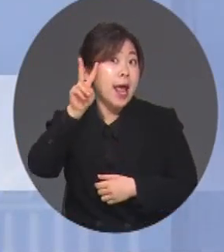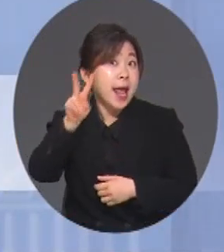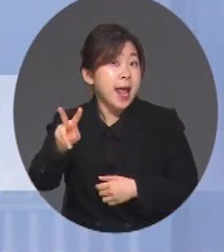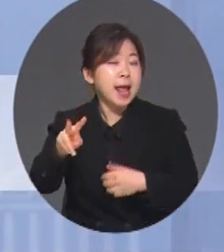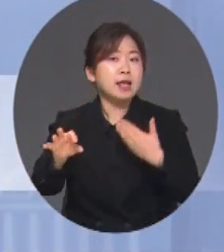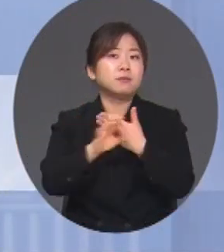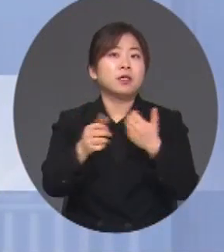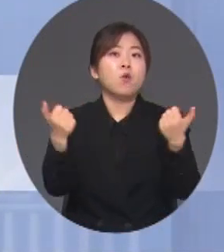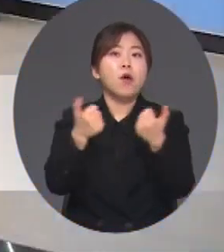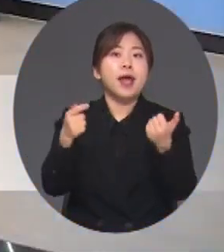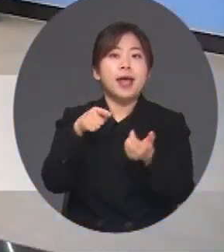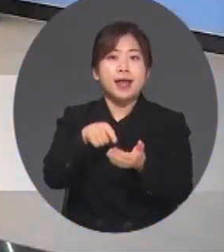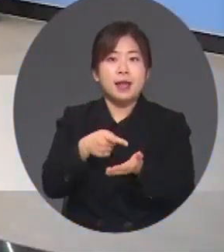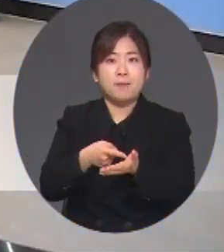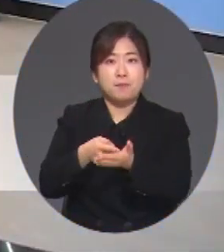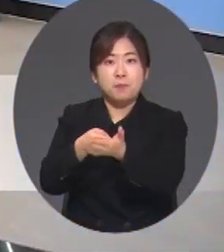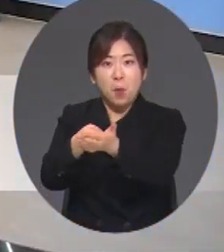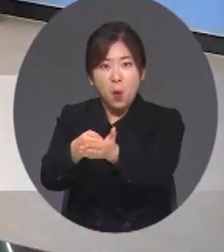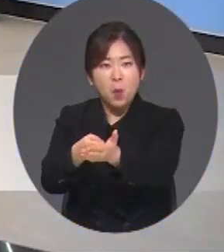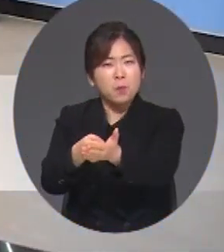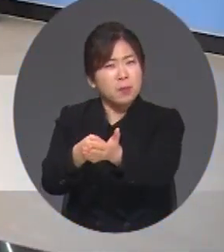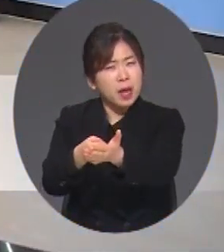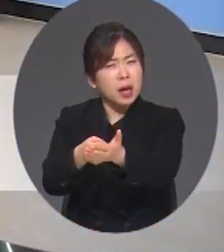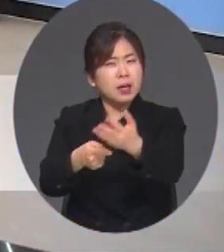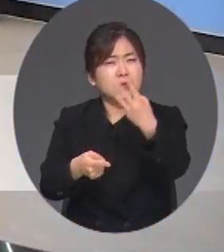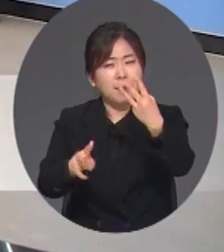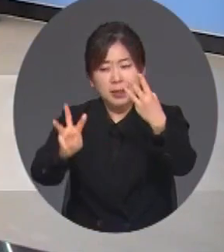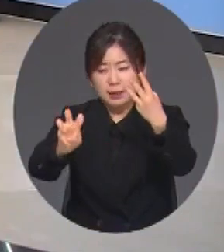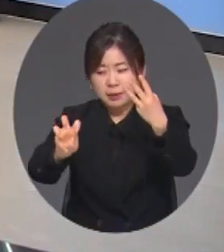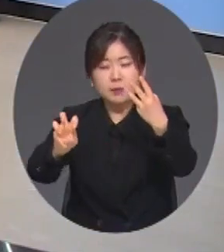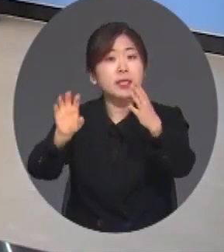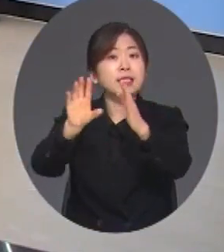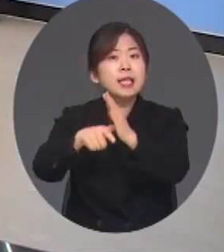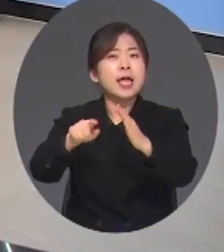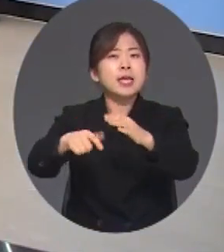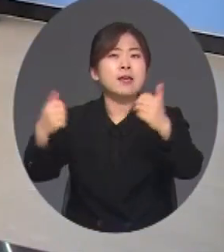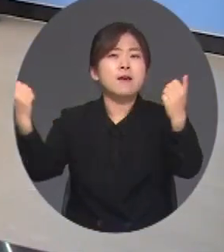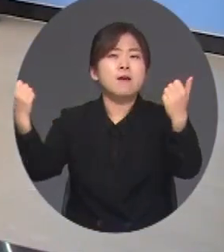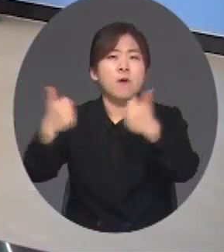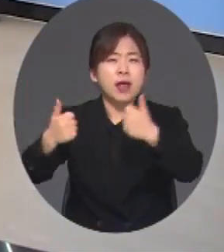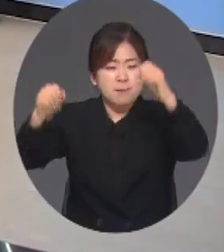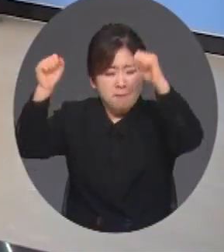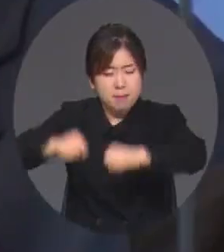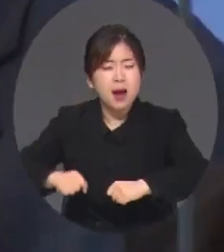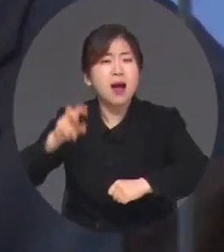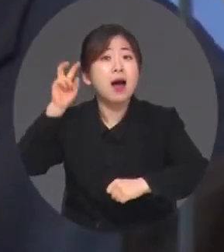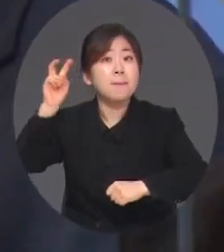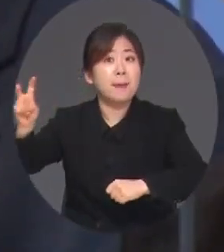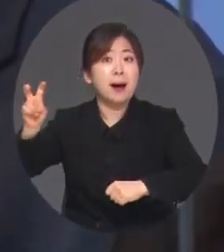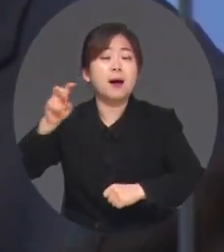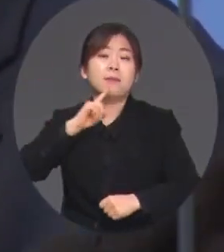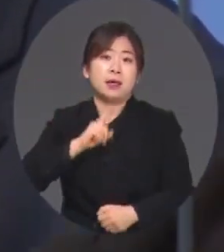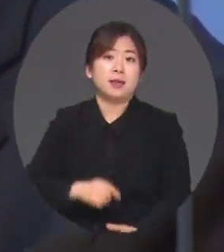보고된 뒤 그 다음 본회의가 잡혀있는 오는 30일 표결이 진행될 것으로 예상됩니다